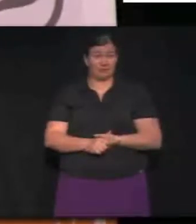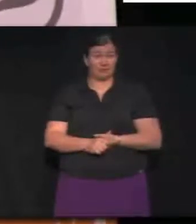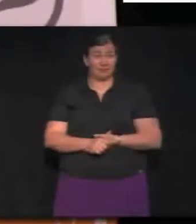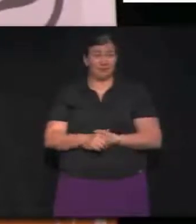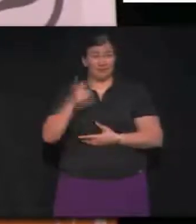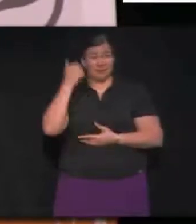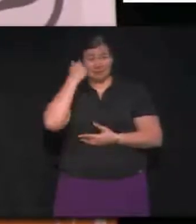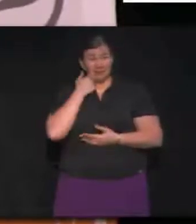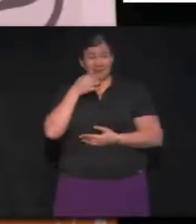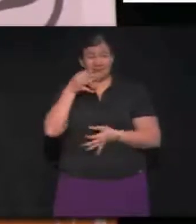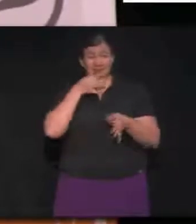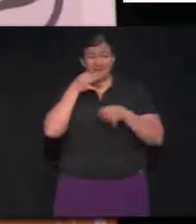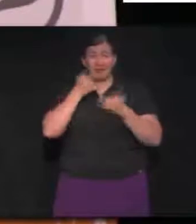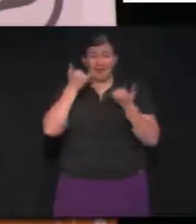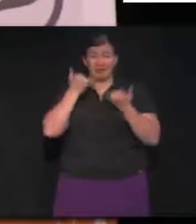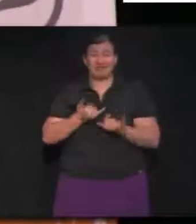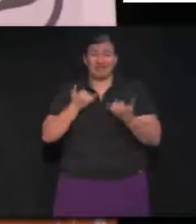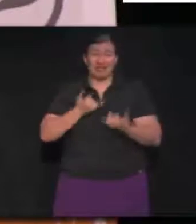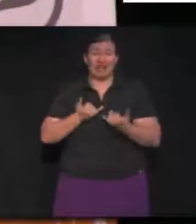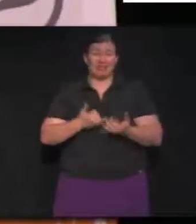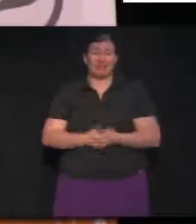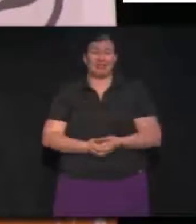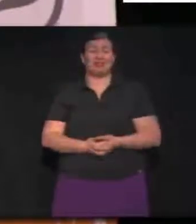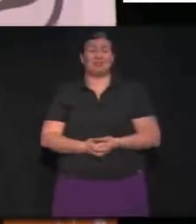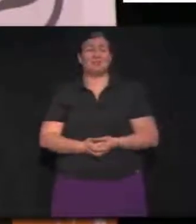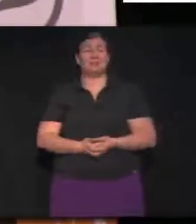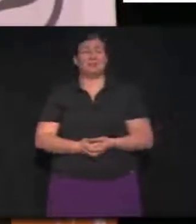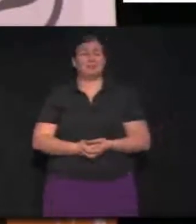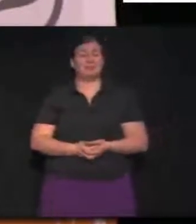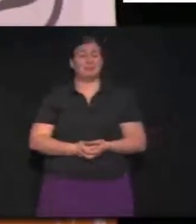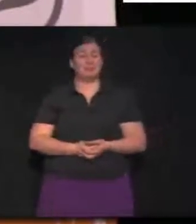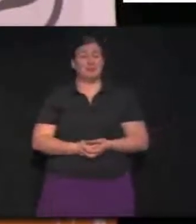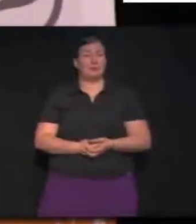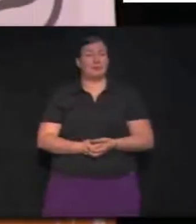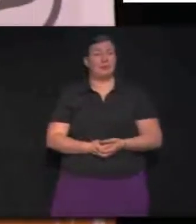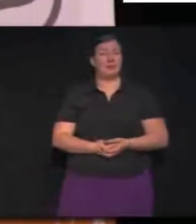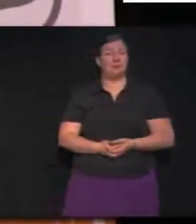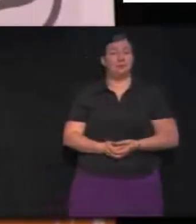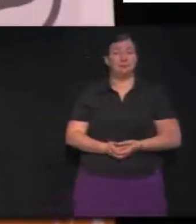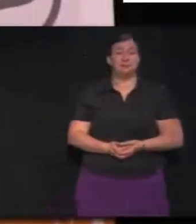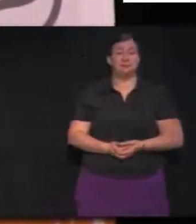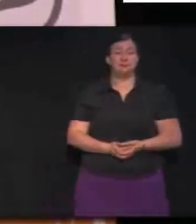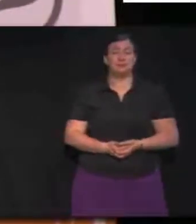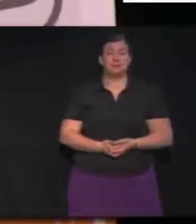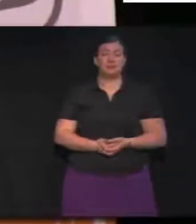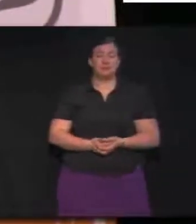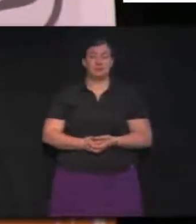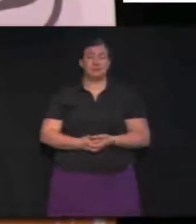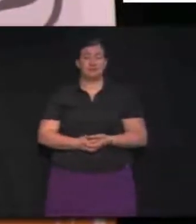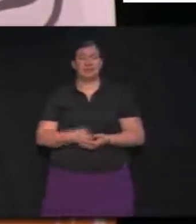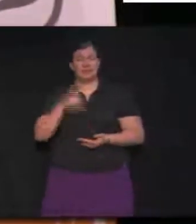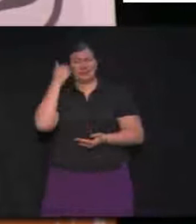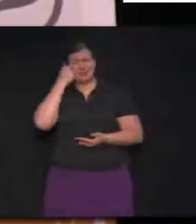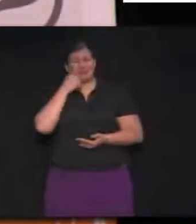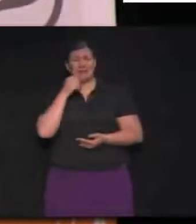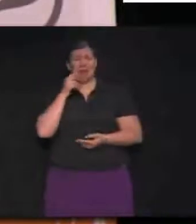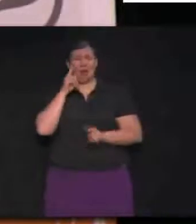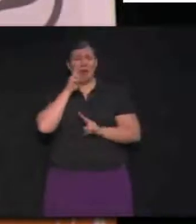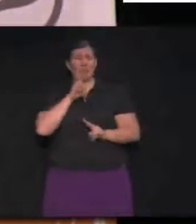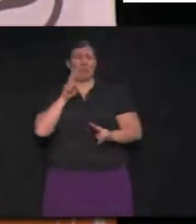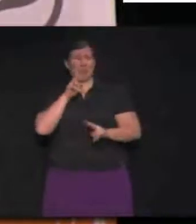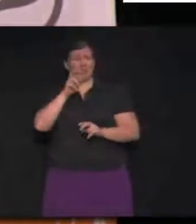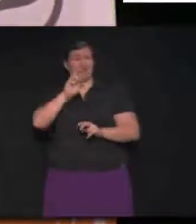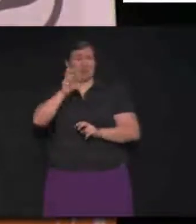dann bitte zum sein Mikro und achtet bitte auf Wiederholungen also hört doch euren vorigen Fragestellungen zu